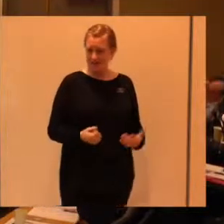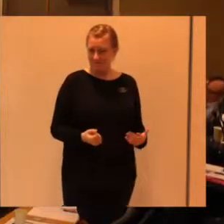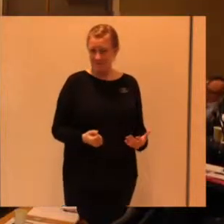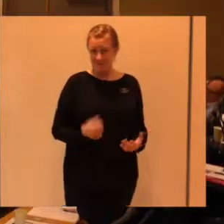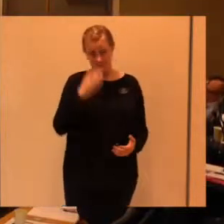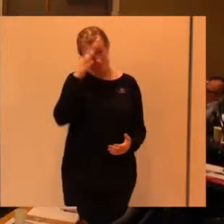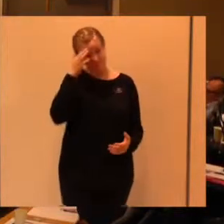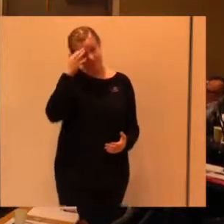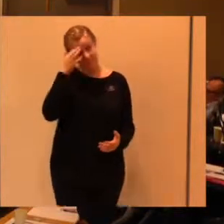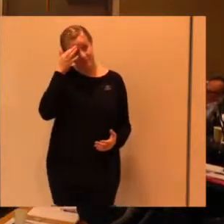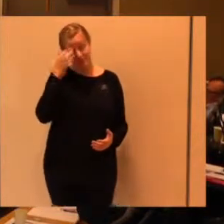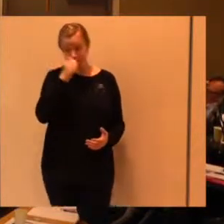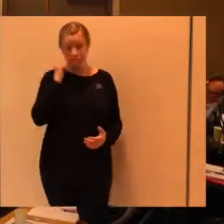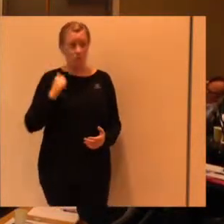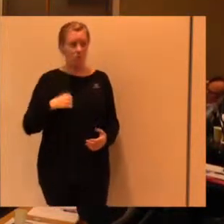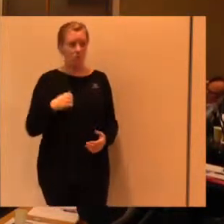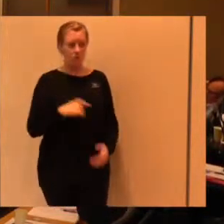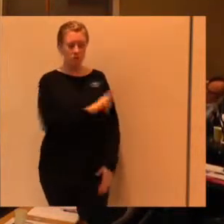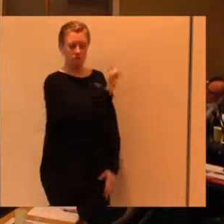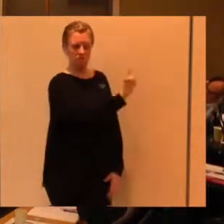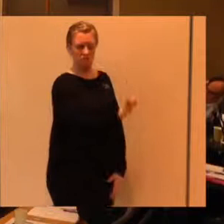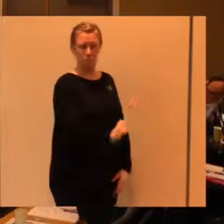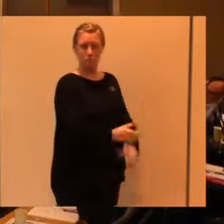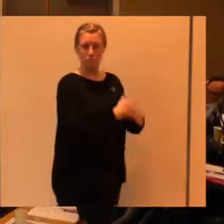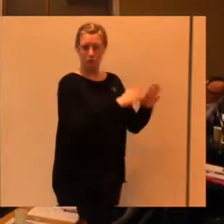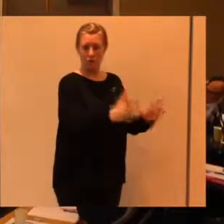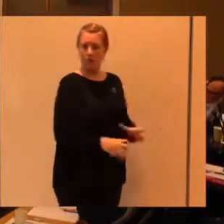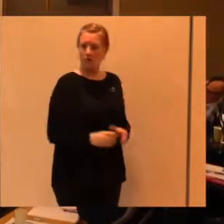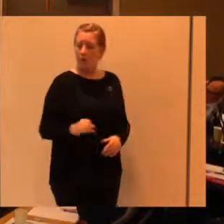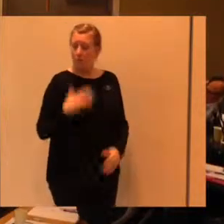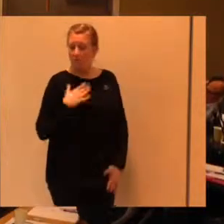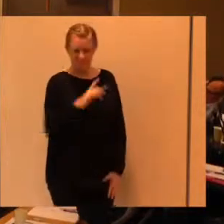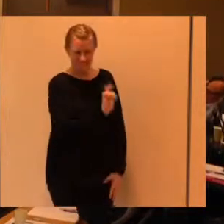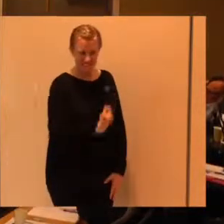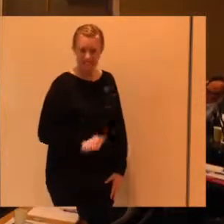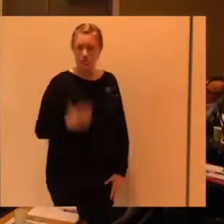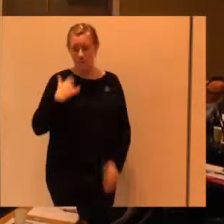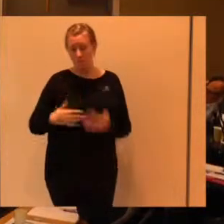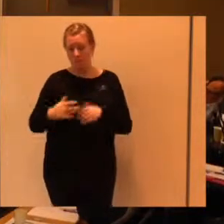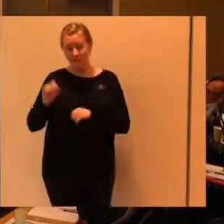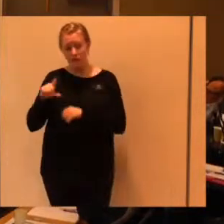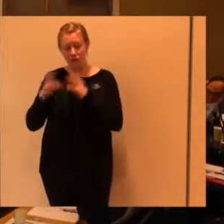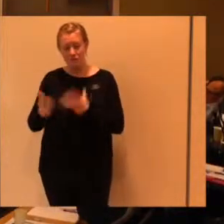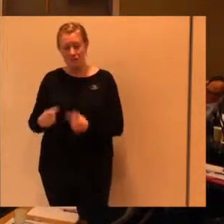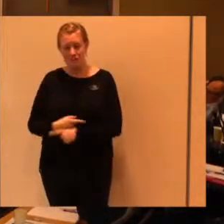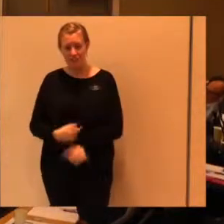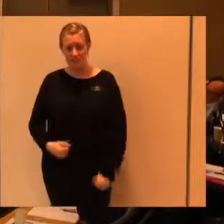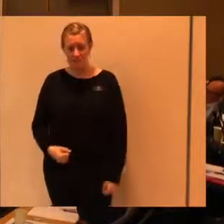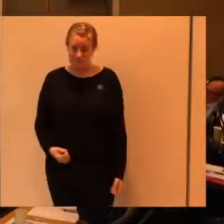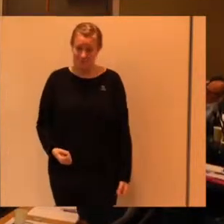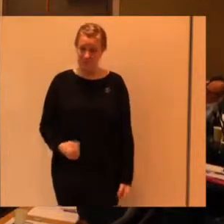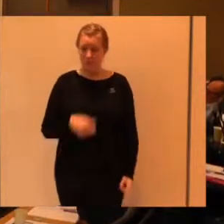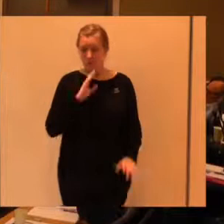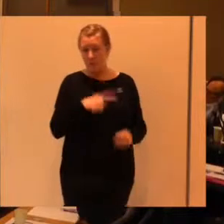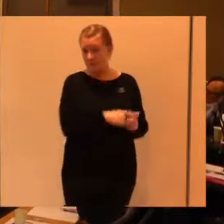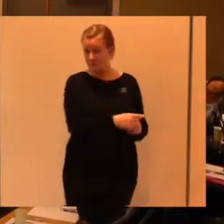att komma fram till de här byggnaden. Om jag nu är lagd åt det hållet så kan det vara svårt att faktiskt klottra på dem. Och det finns människor som blir ledsna om jag gör det.